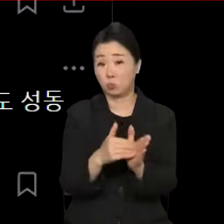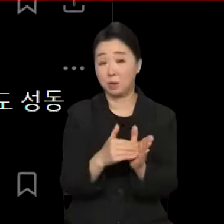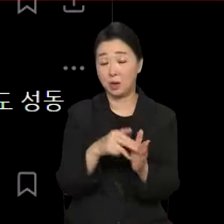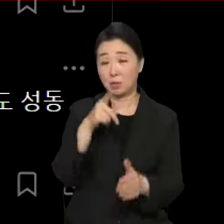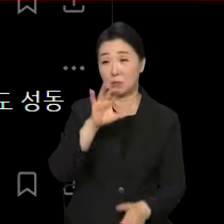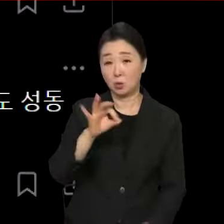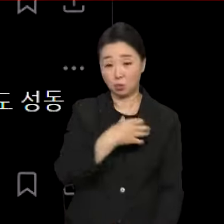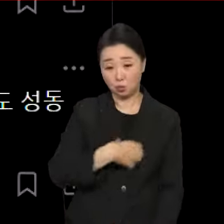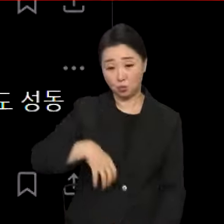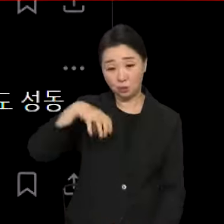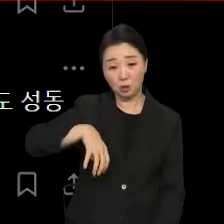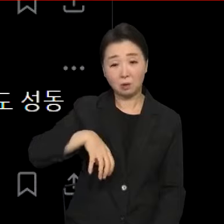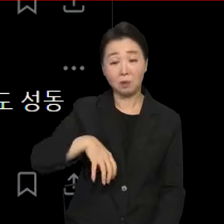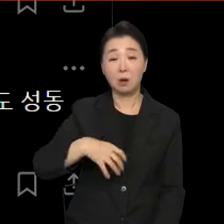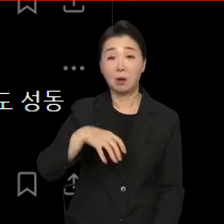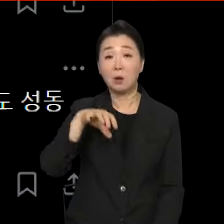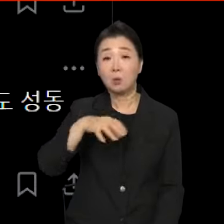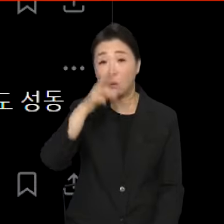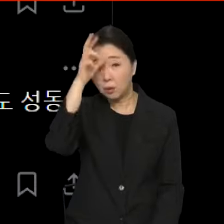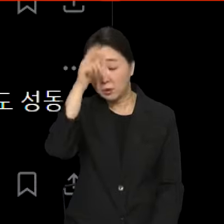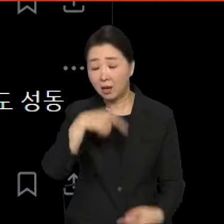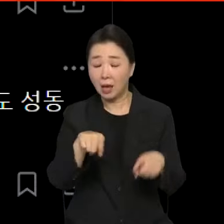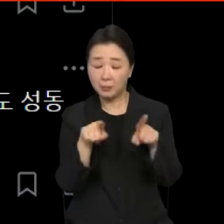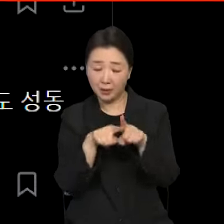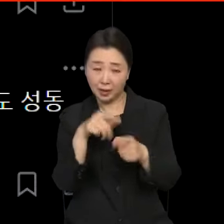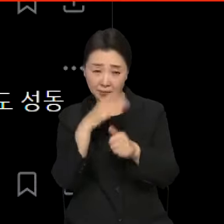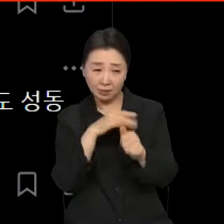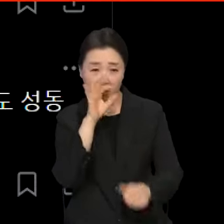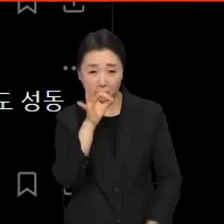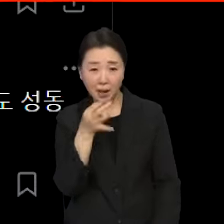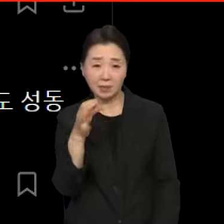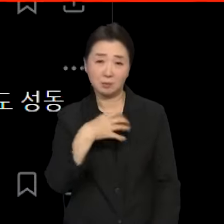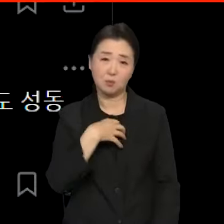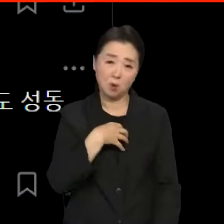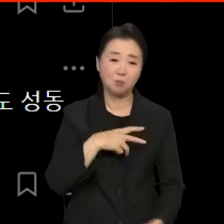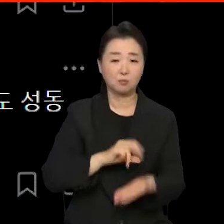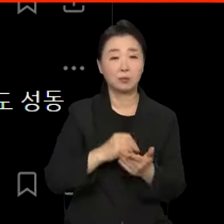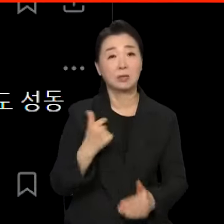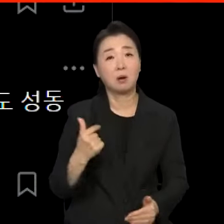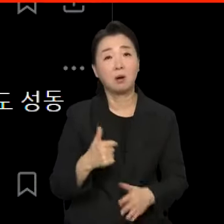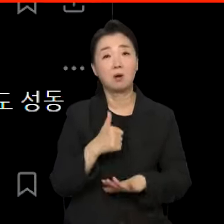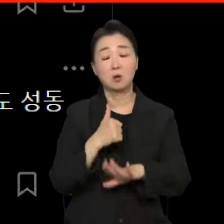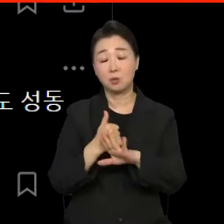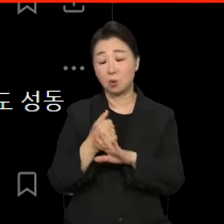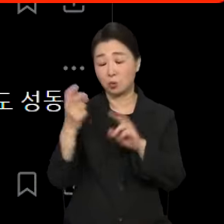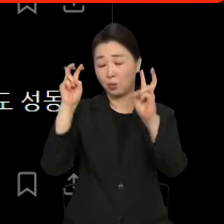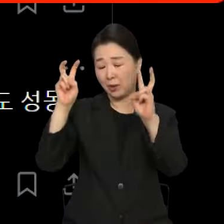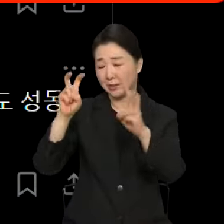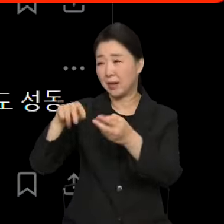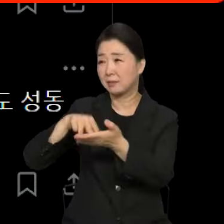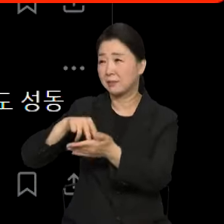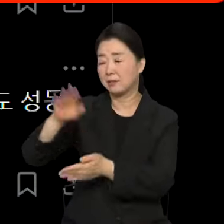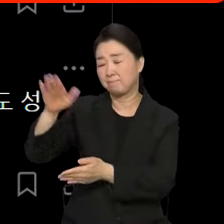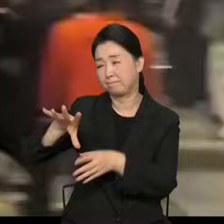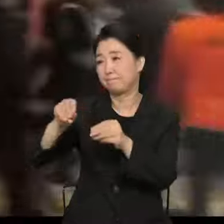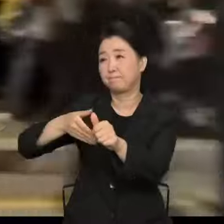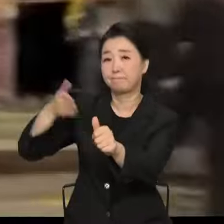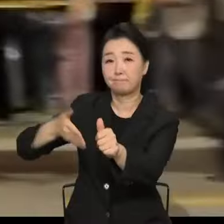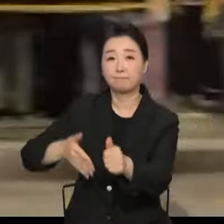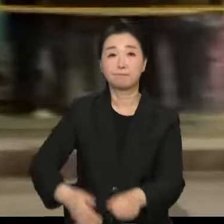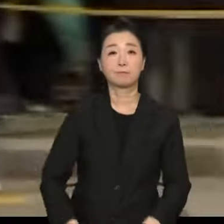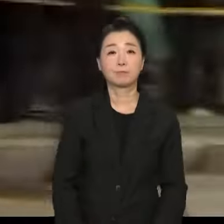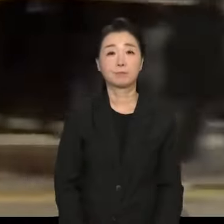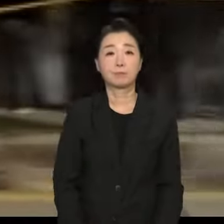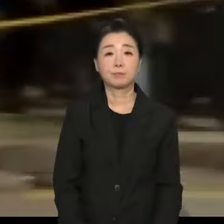측은 현장에서 경찰 등과 상황을 주시했고 대한 우려가 커져서 주최측에 자진 행사 종료를 요청했다고